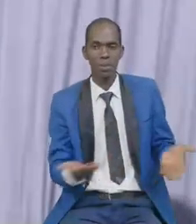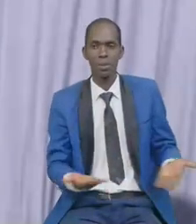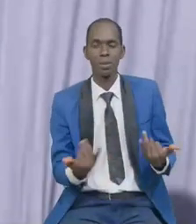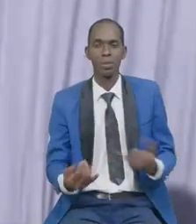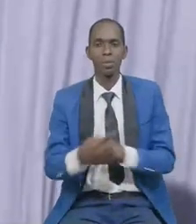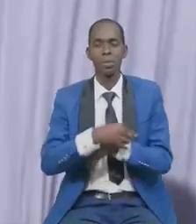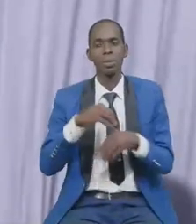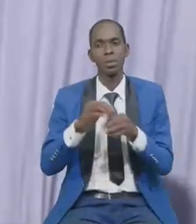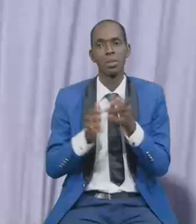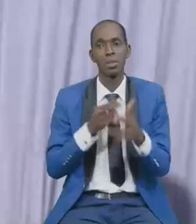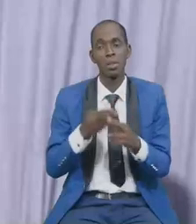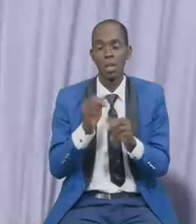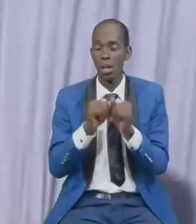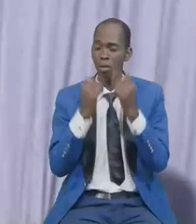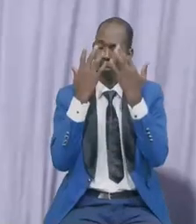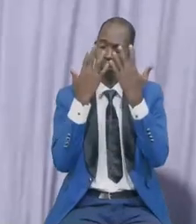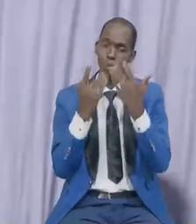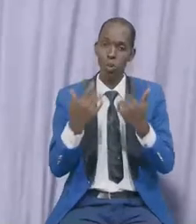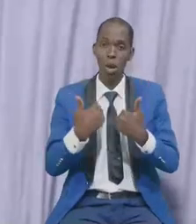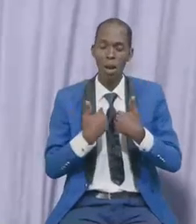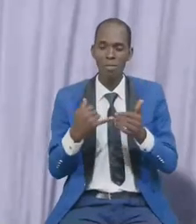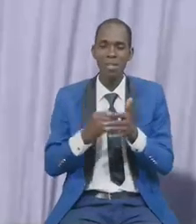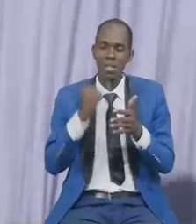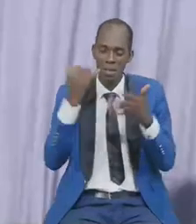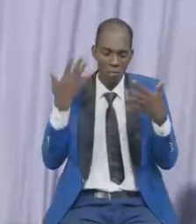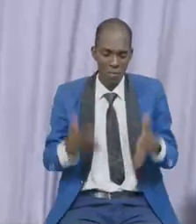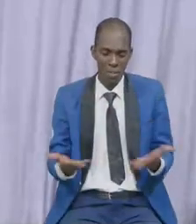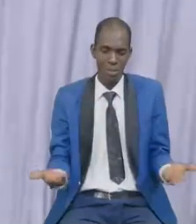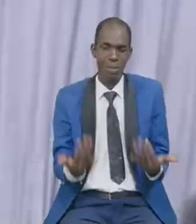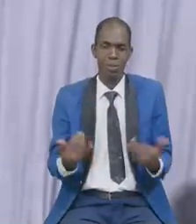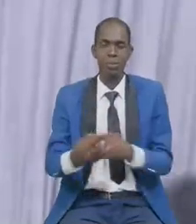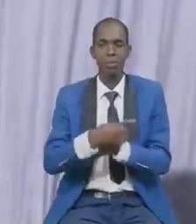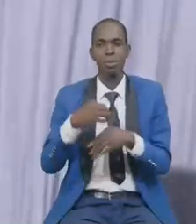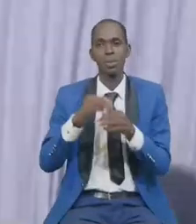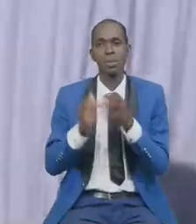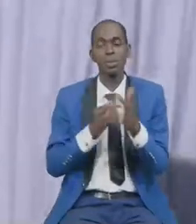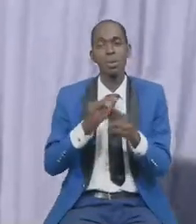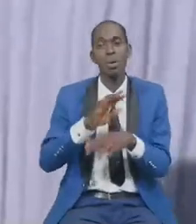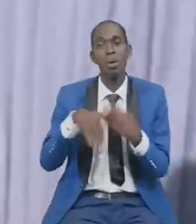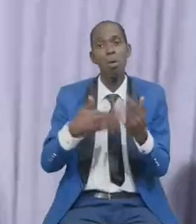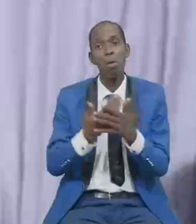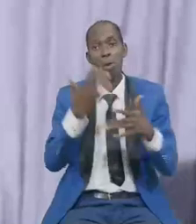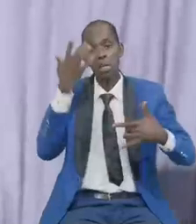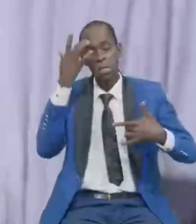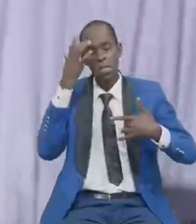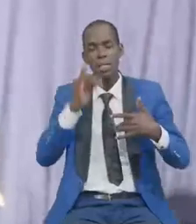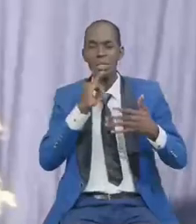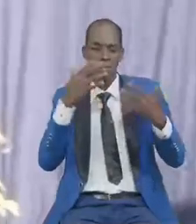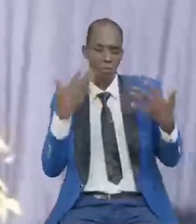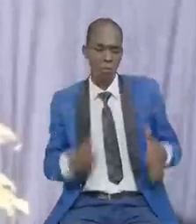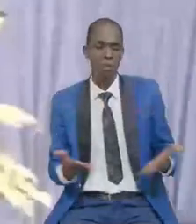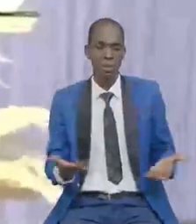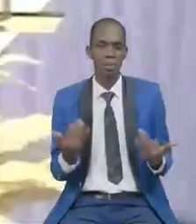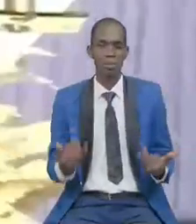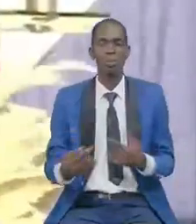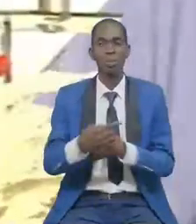tristesse, chagrin dans ton cœur est terminé aujourd'hui. Toutes tes maladies sont terminées aujourd'hui. Parce que Jésus